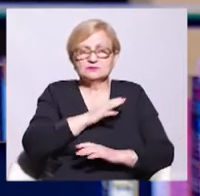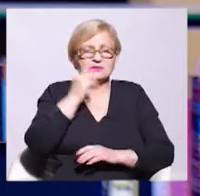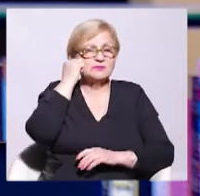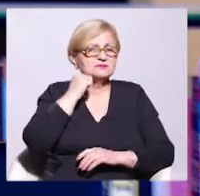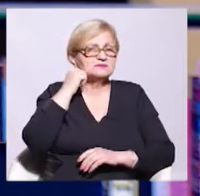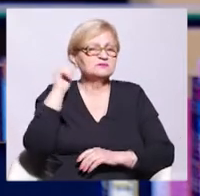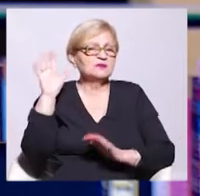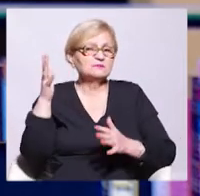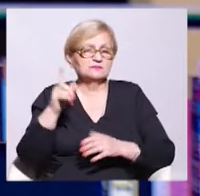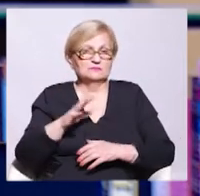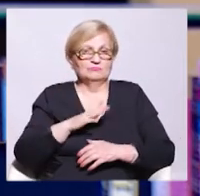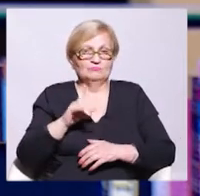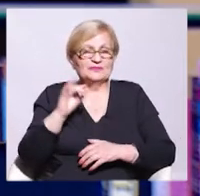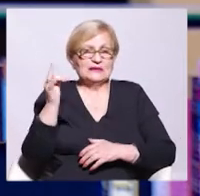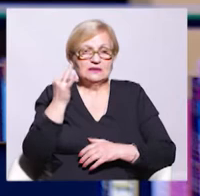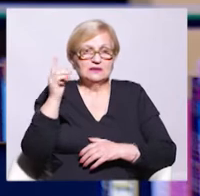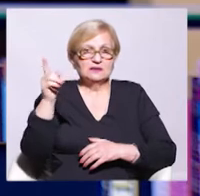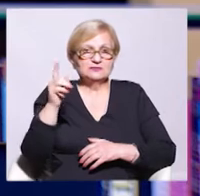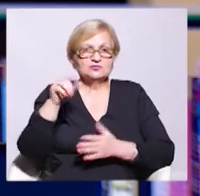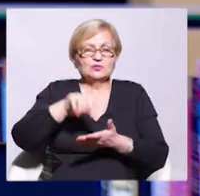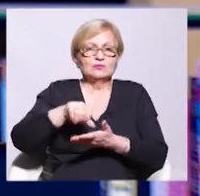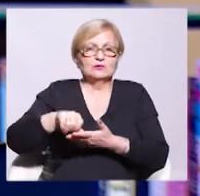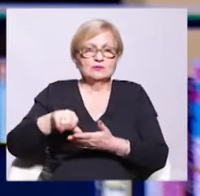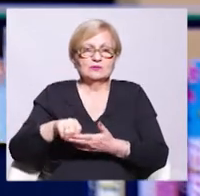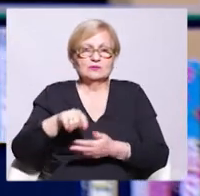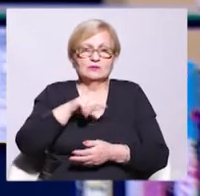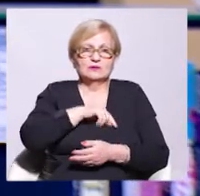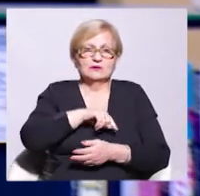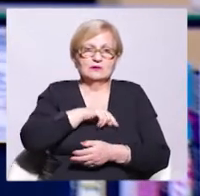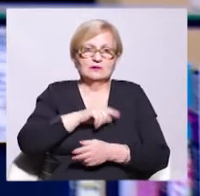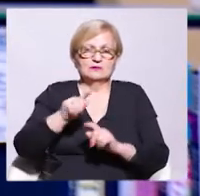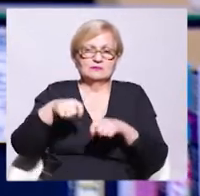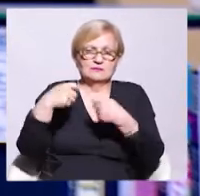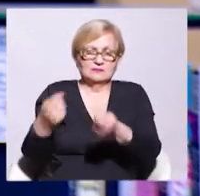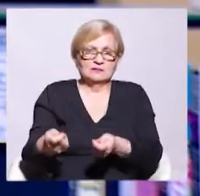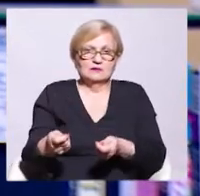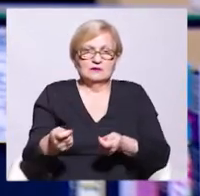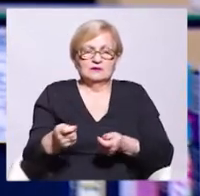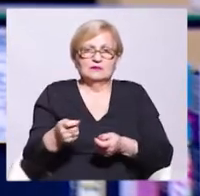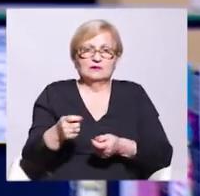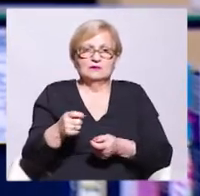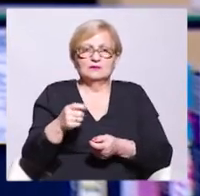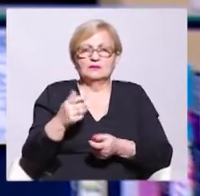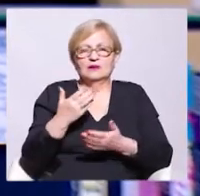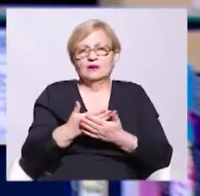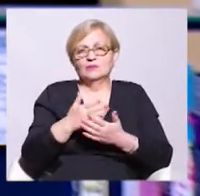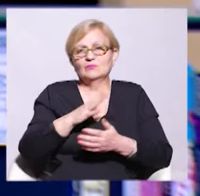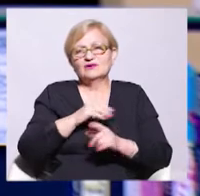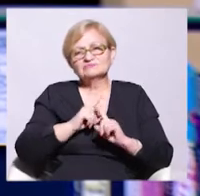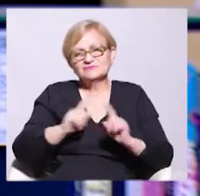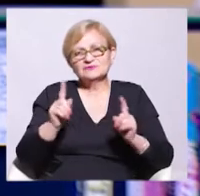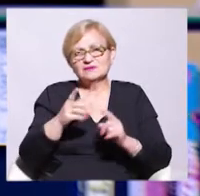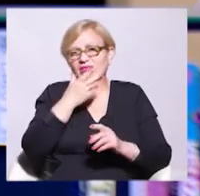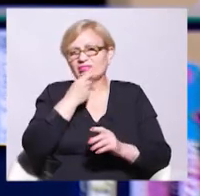მოვლენებს. Ისტორიულ პერსონაჟებს კი ხასიათის ნიშნებს ძენენ, მხატვრული